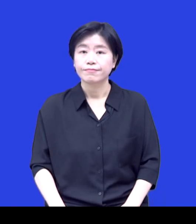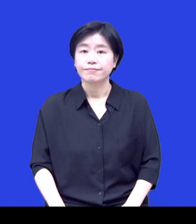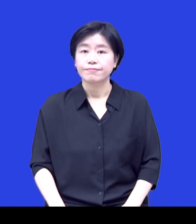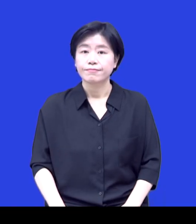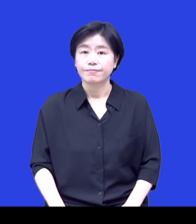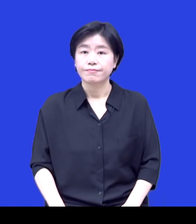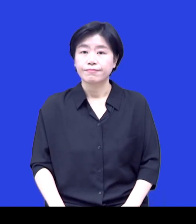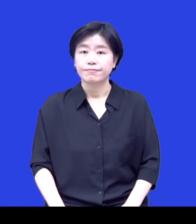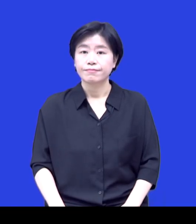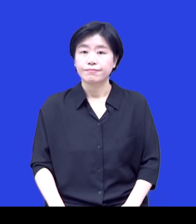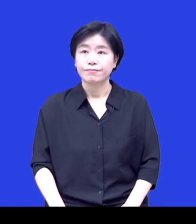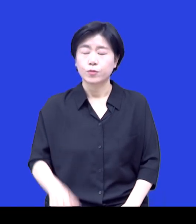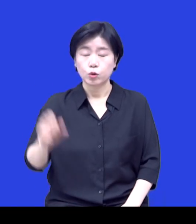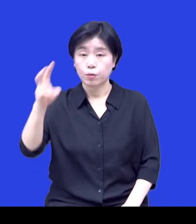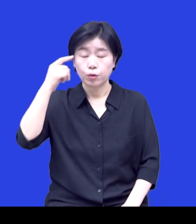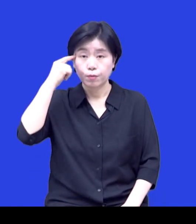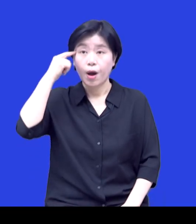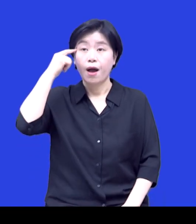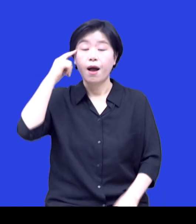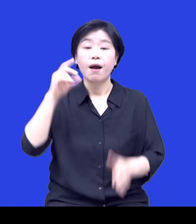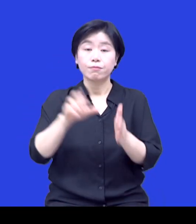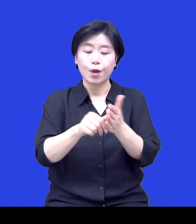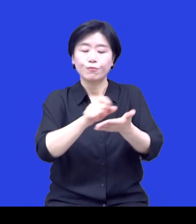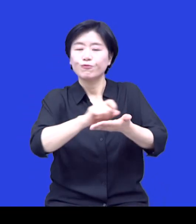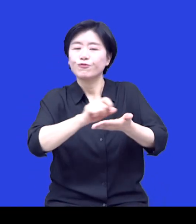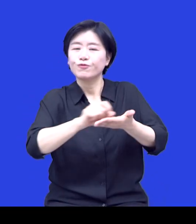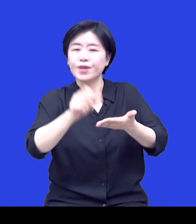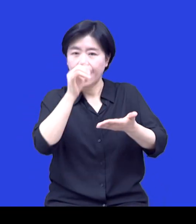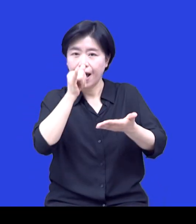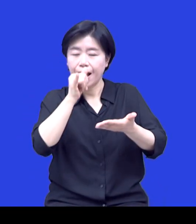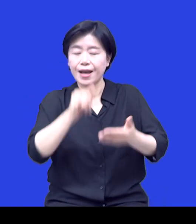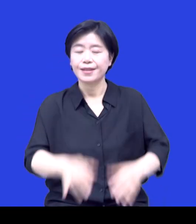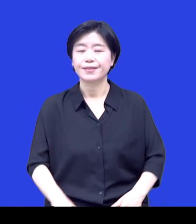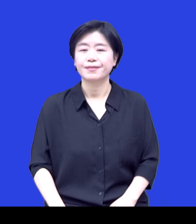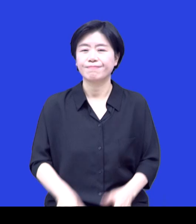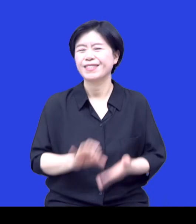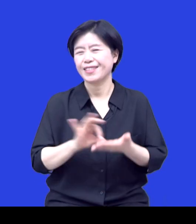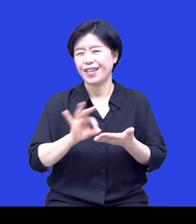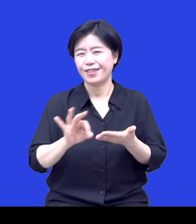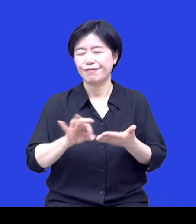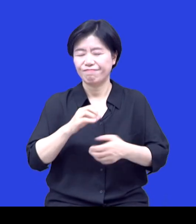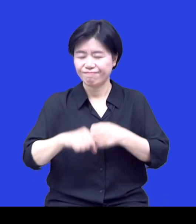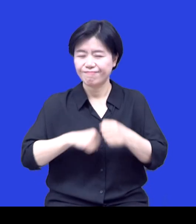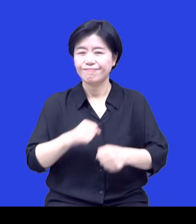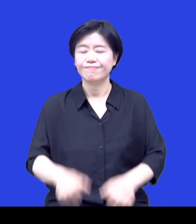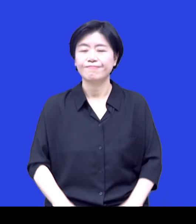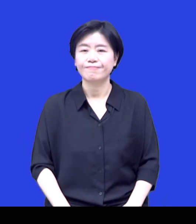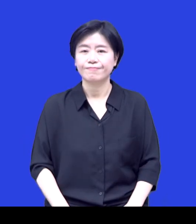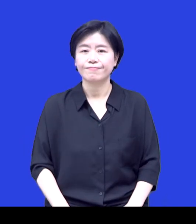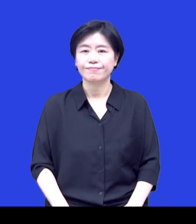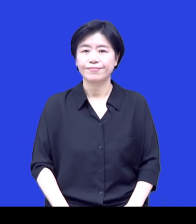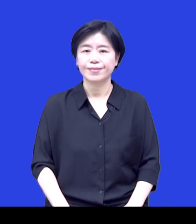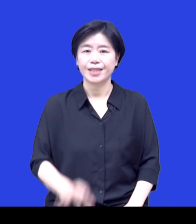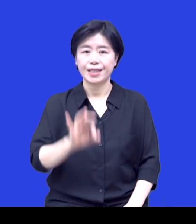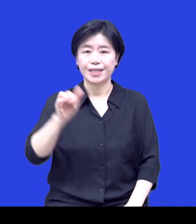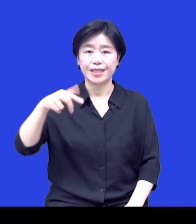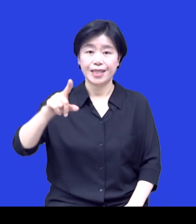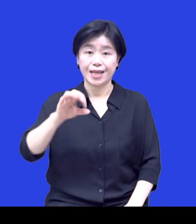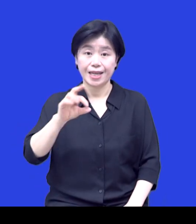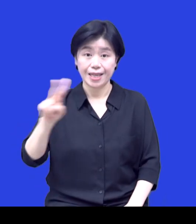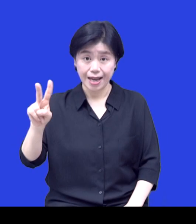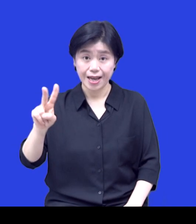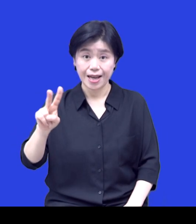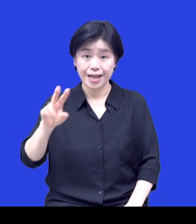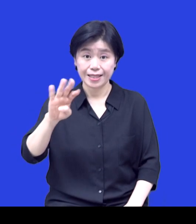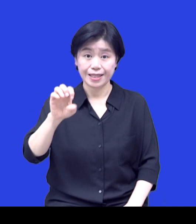쓰다가 제가 갑자기 또 떠오르는 말씀 여기다 쓰기도 하면서 막 왔다 갔다 하는 건데 이제 제가 제일 좋아하는 게 이사야서 41장